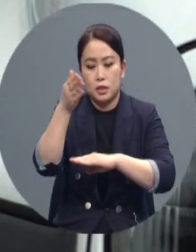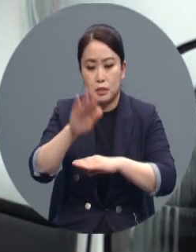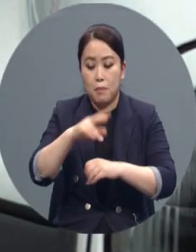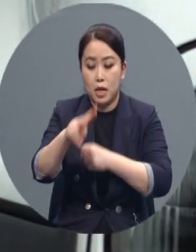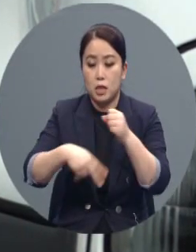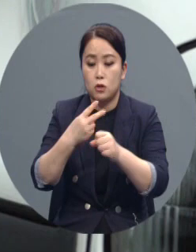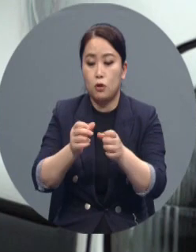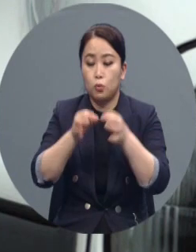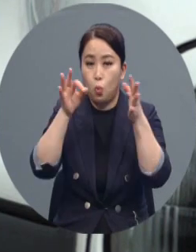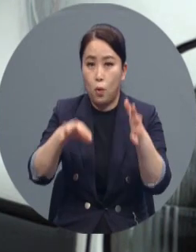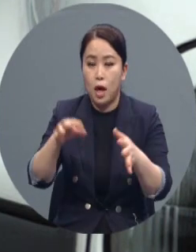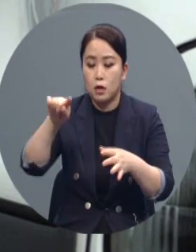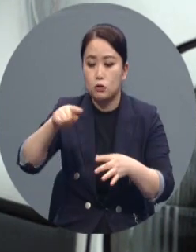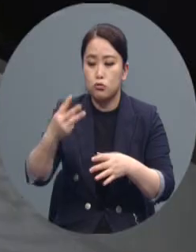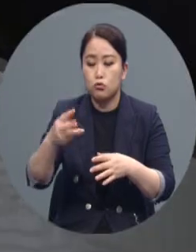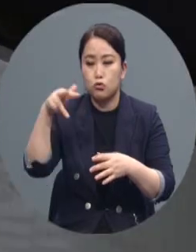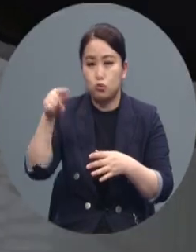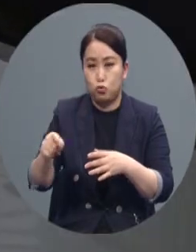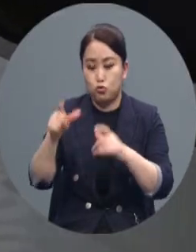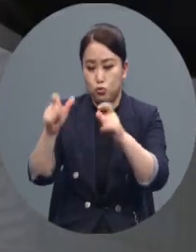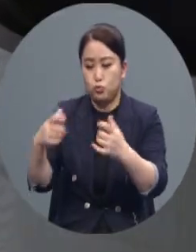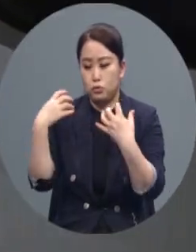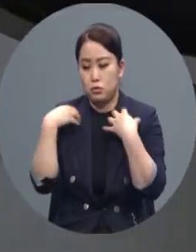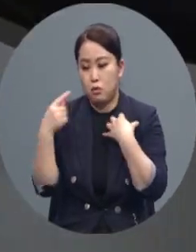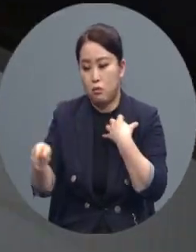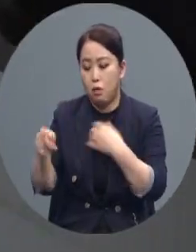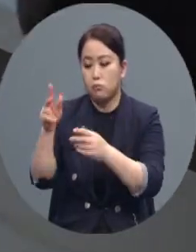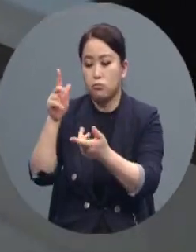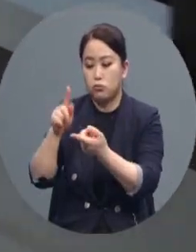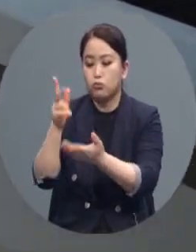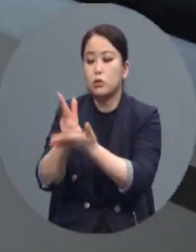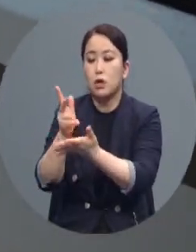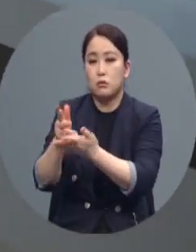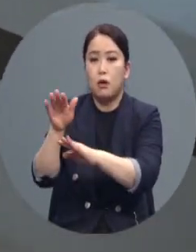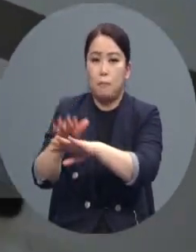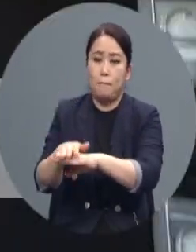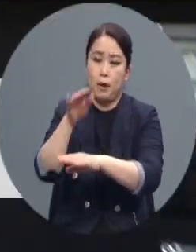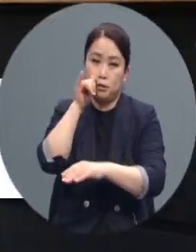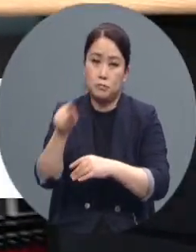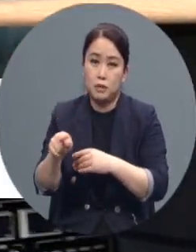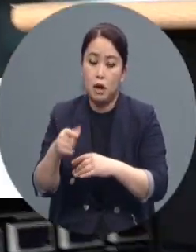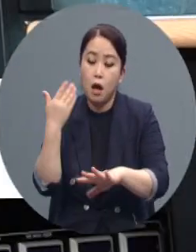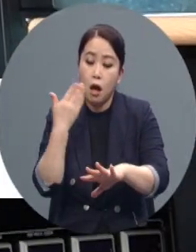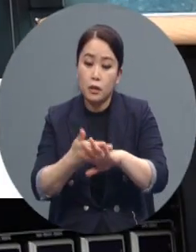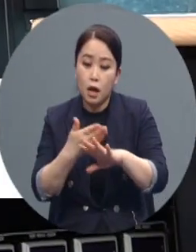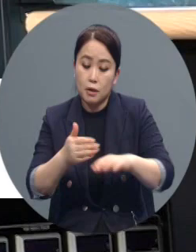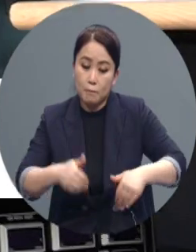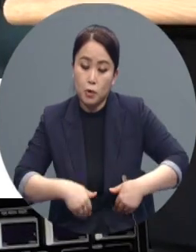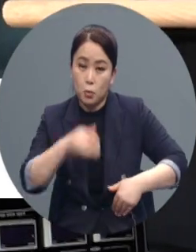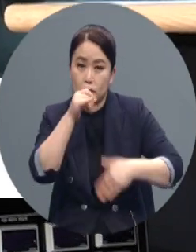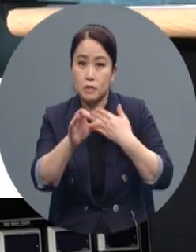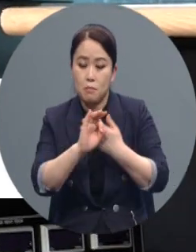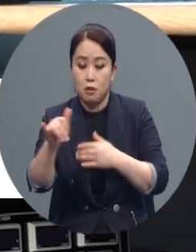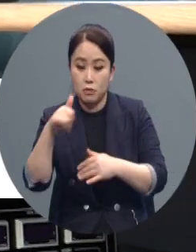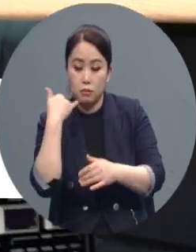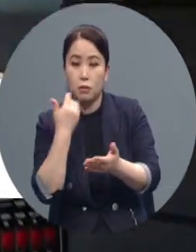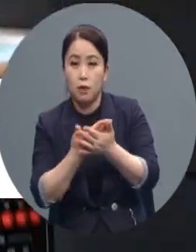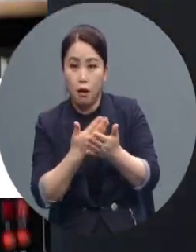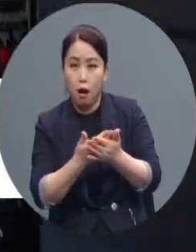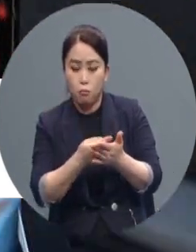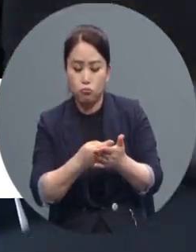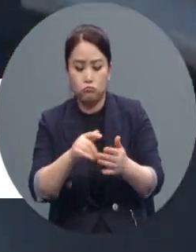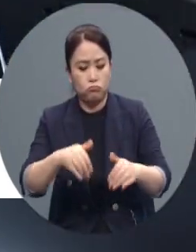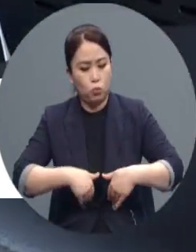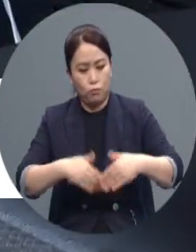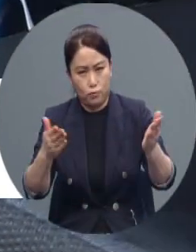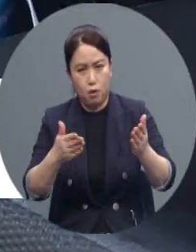울주군 청 주차장에 방치돼 있습니다 다른데 쓸 때 있으면 연락을 해 달라 그러니까 절대 없다 하더라구요 그래서